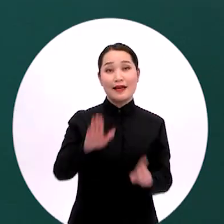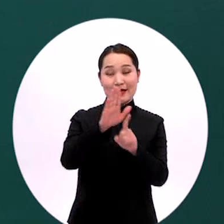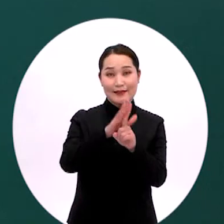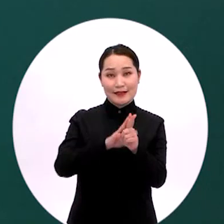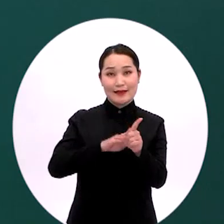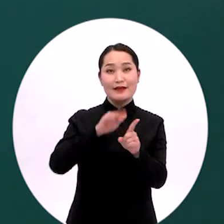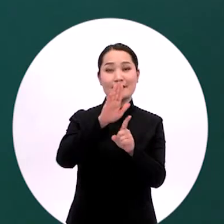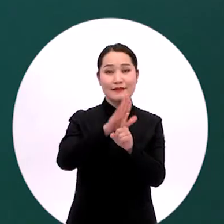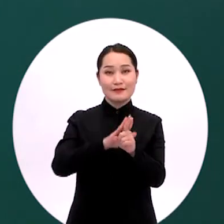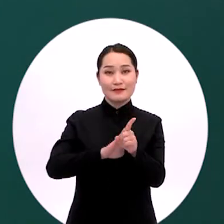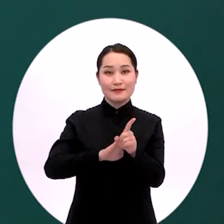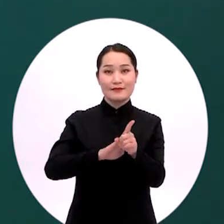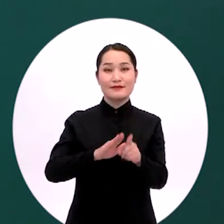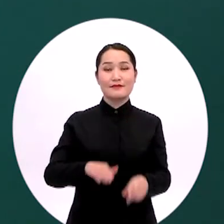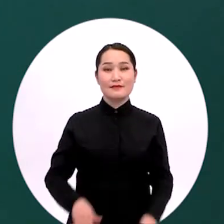хайрлаарай.